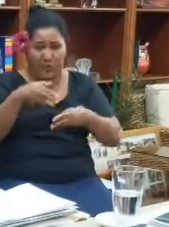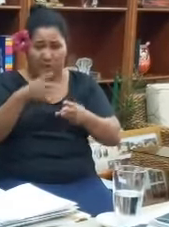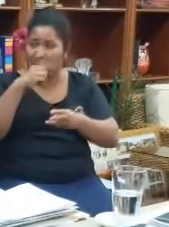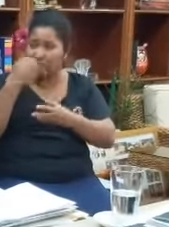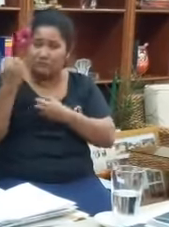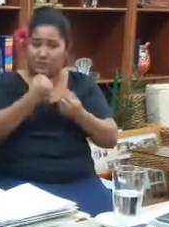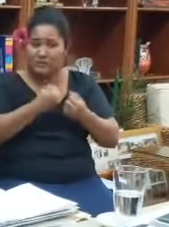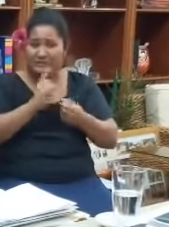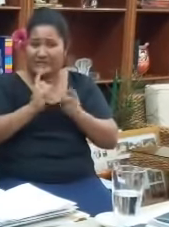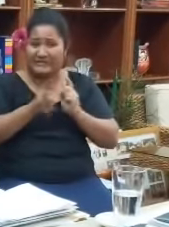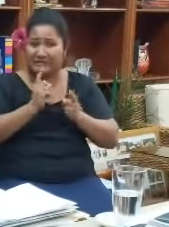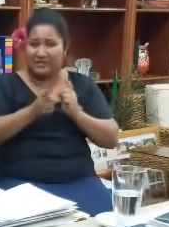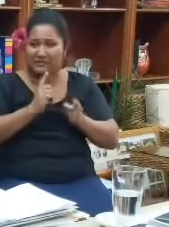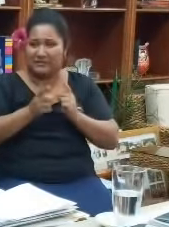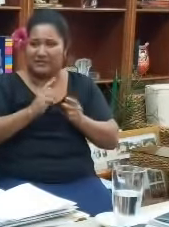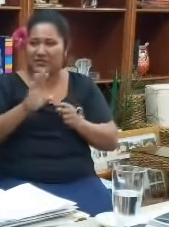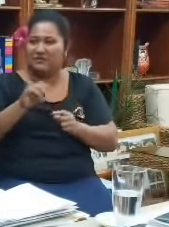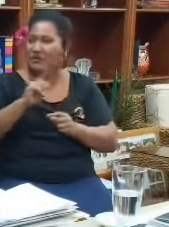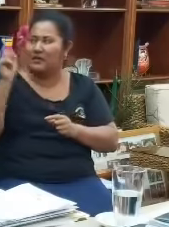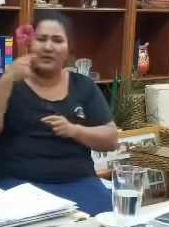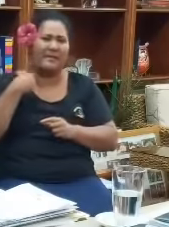A le steimi ua sao mai kukuila.